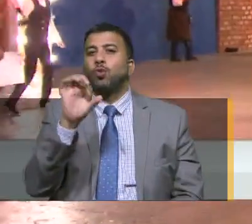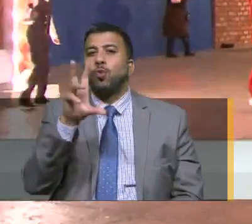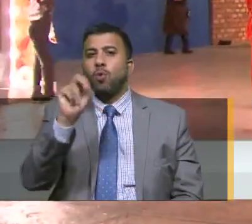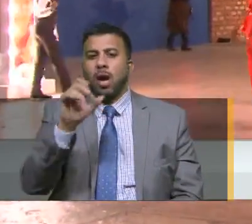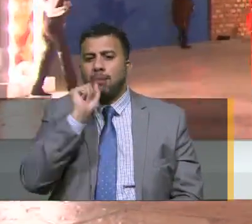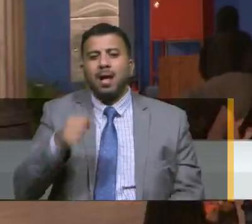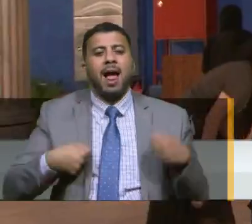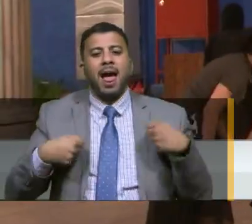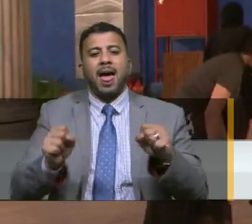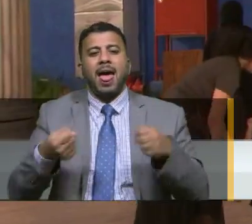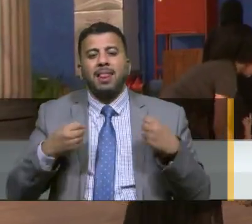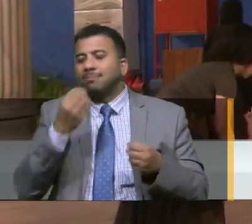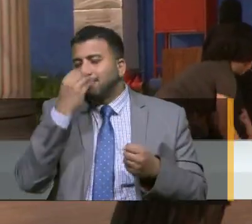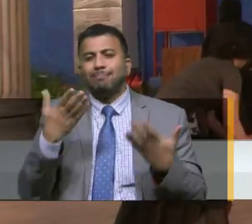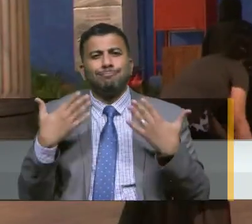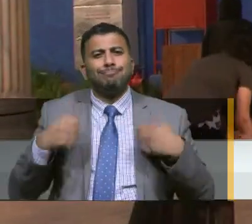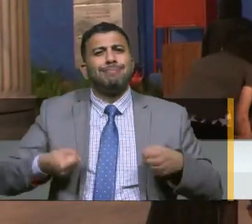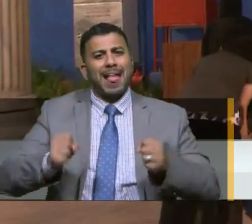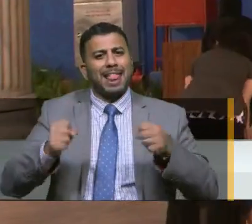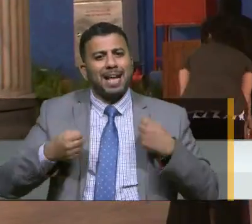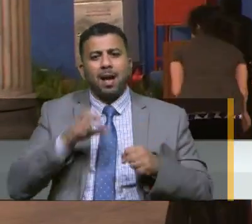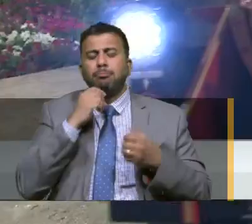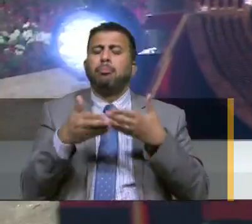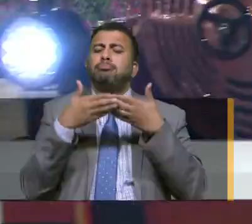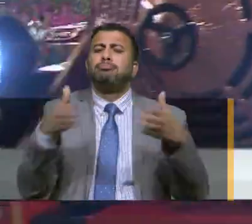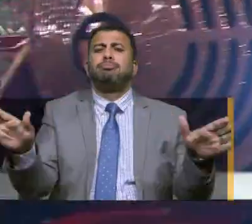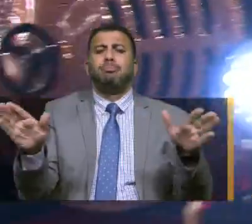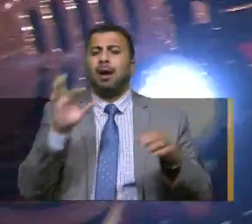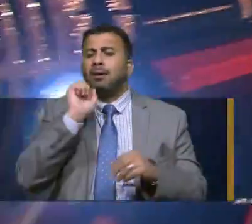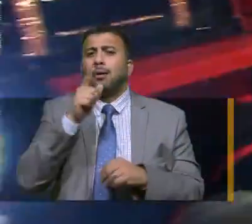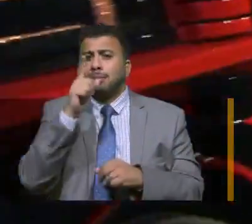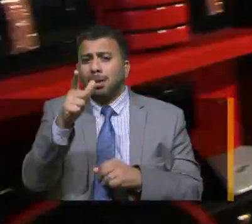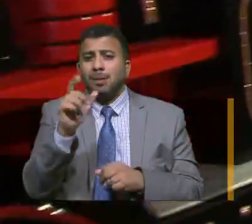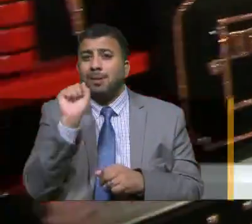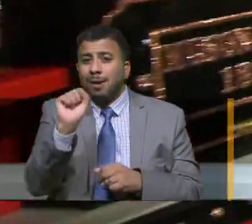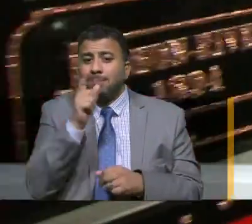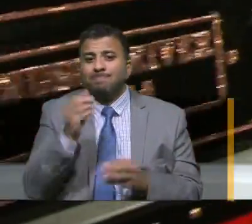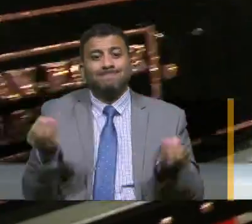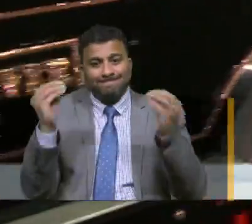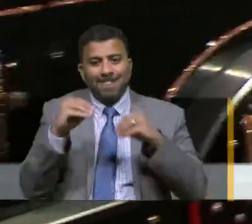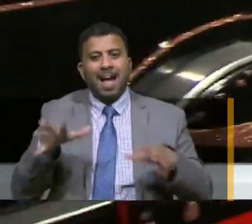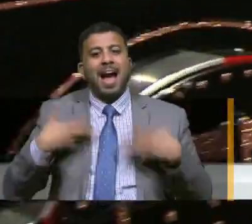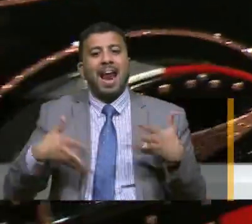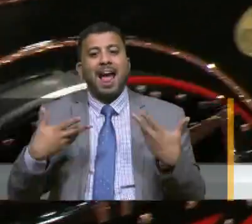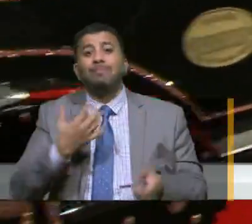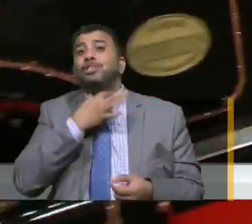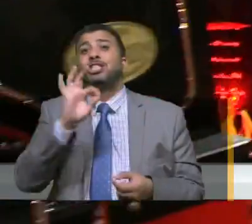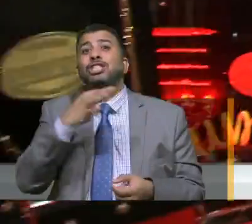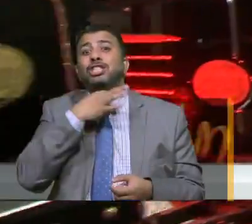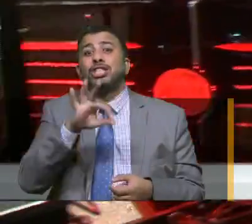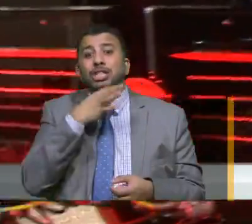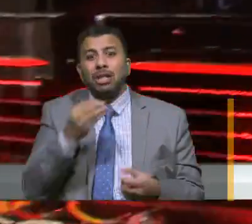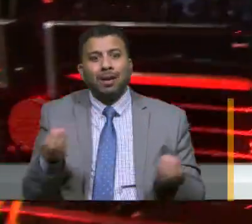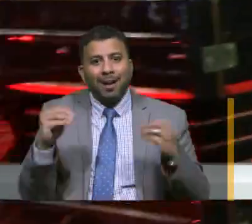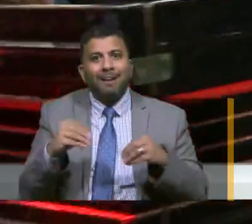حدائق المنتزه، أعلنت رسمياً عن افتتاح أبوابها أمام الزوار من خلال إضافة ألعاب جديدة تضفي